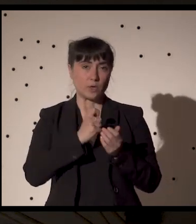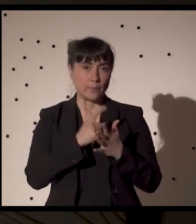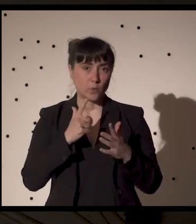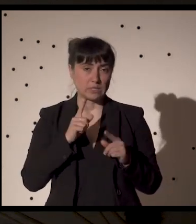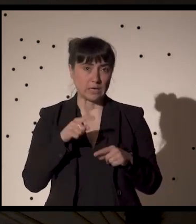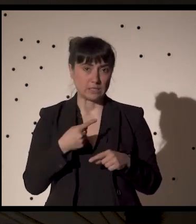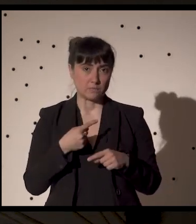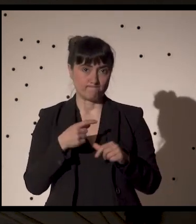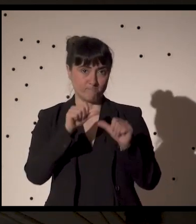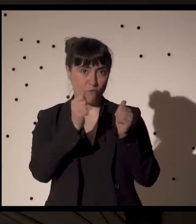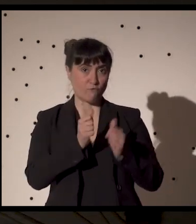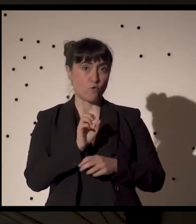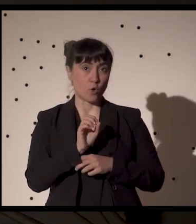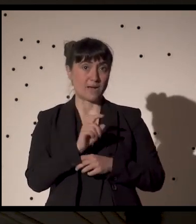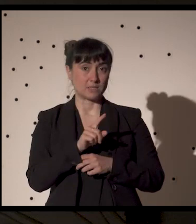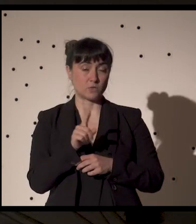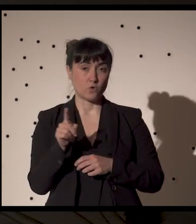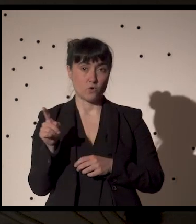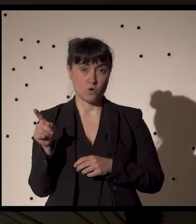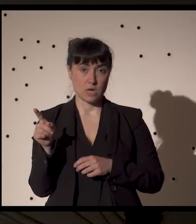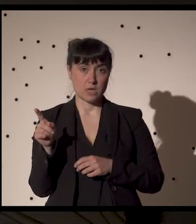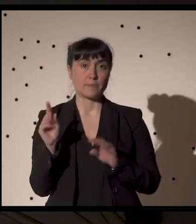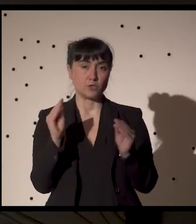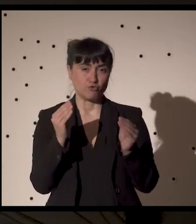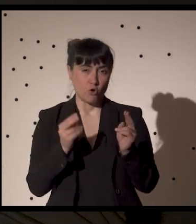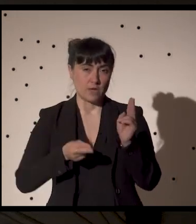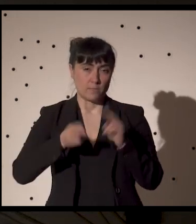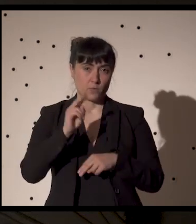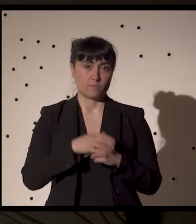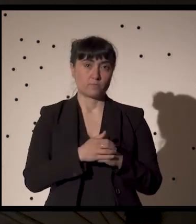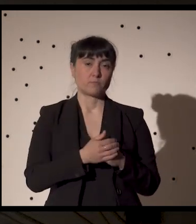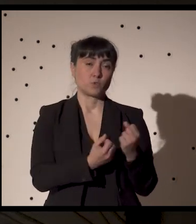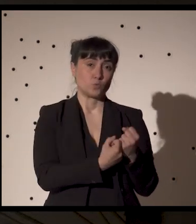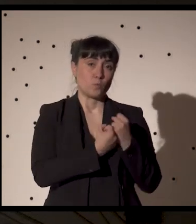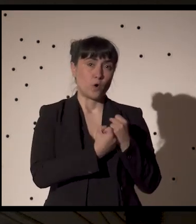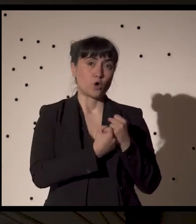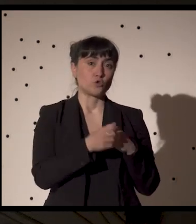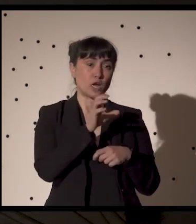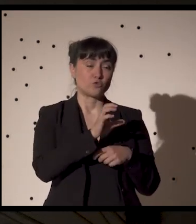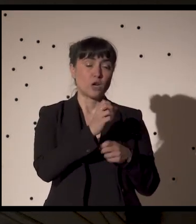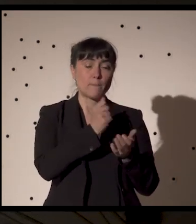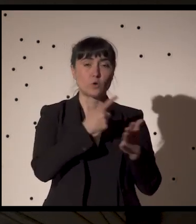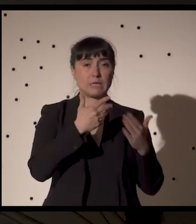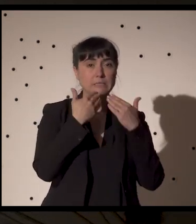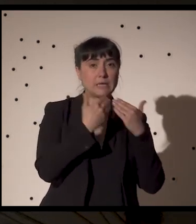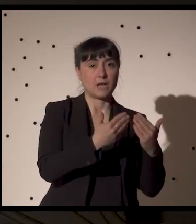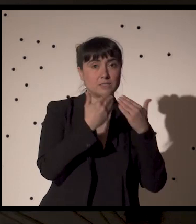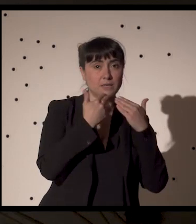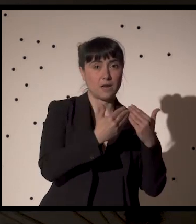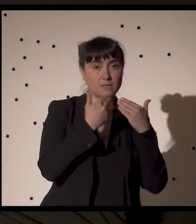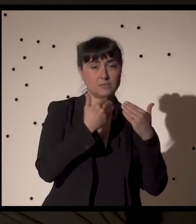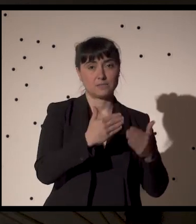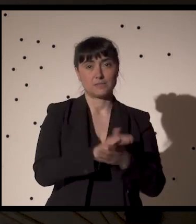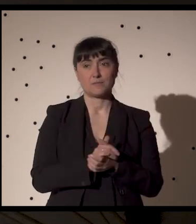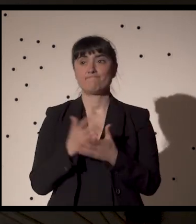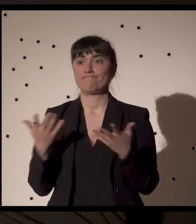sensibili quello della formazione del pubblico teatrale da parte dei più giovani grazie Grazie per l'appoggio della Regione la parola l'assessore Tommaso sacchi